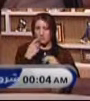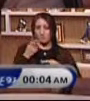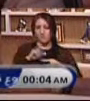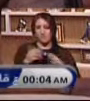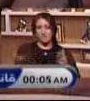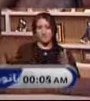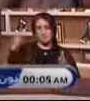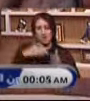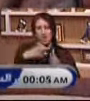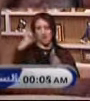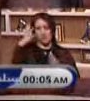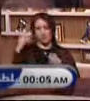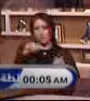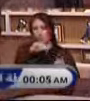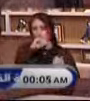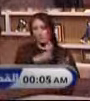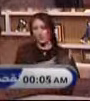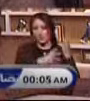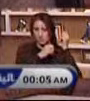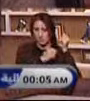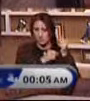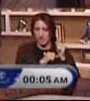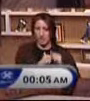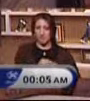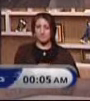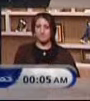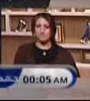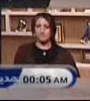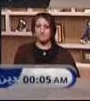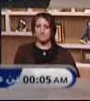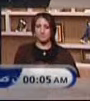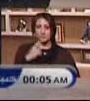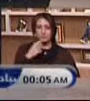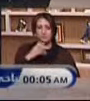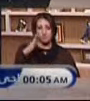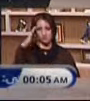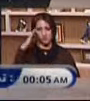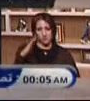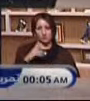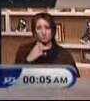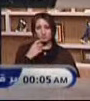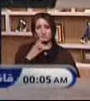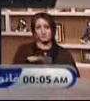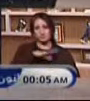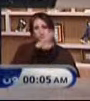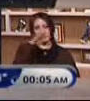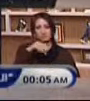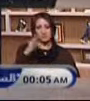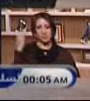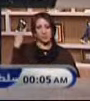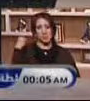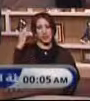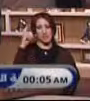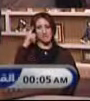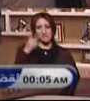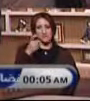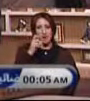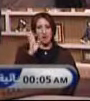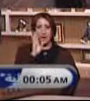السعاده اجمعين. وصلى الله على سيدنا محمد واله وصحبه وسلم. الله يكرمك يا مولانا وينفع بحضرتك. والله يعني الواحد بيتعلم من